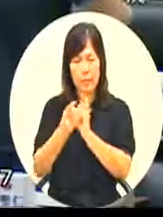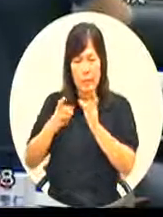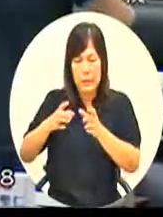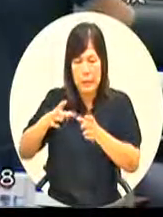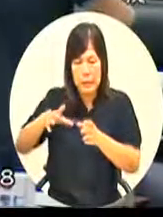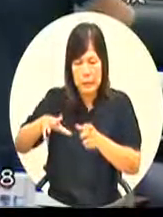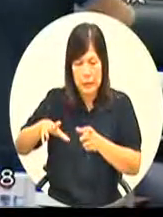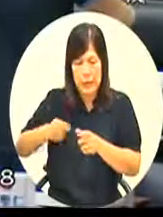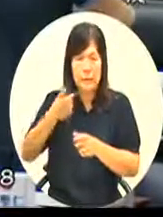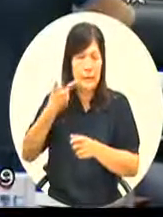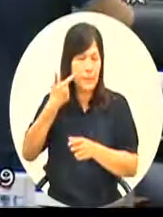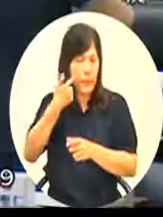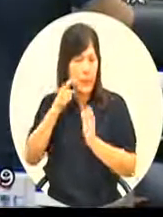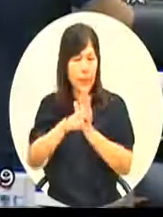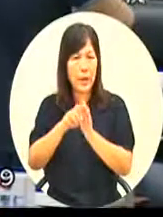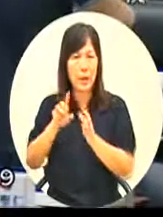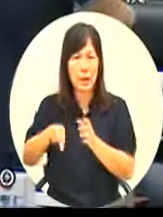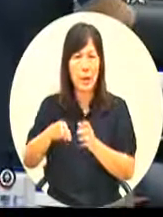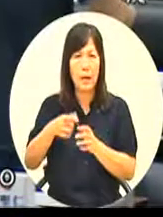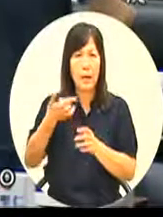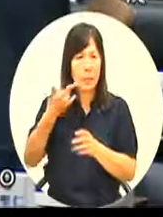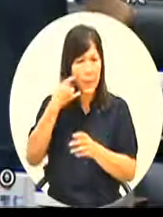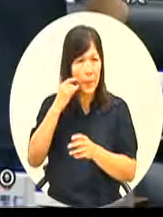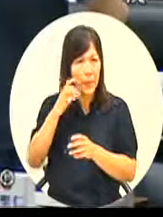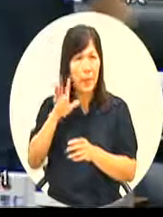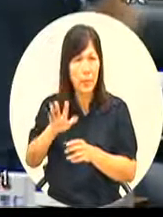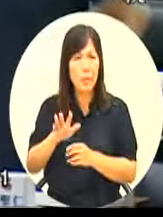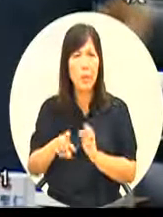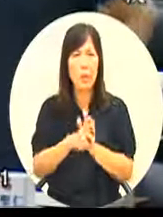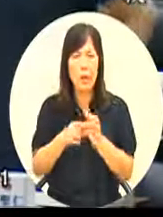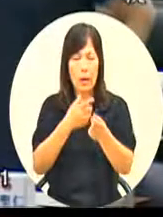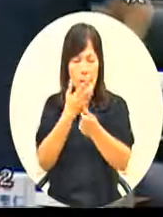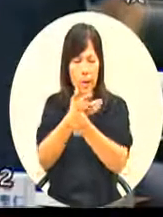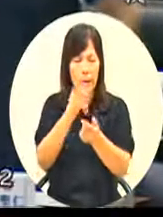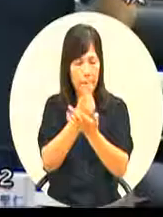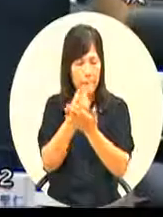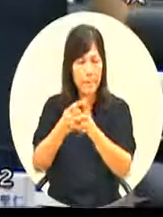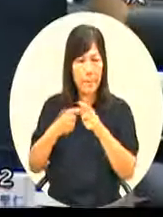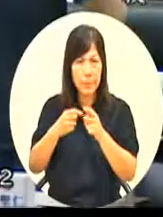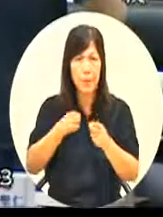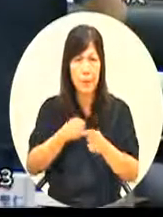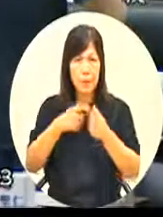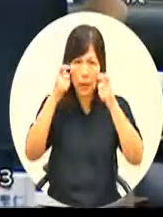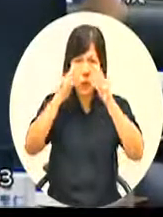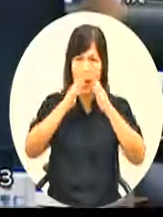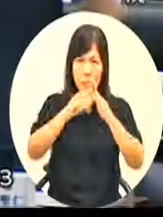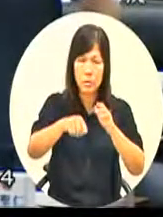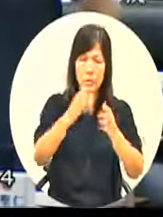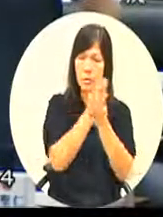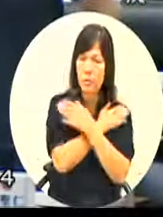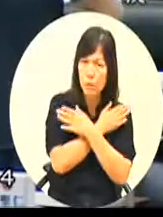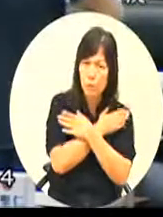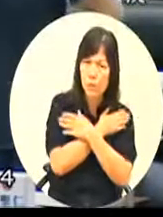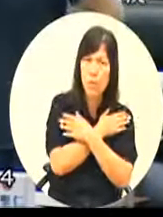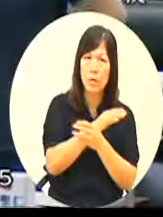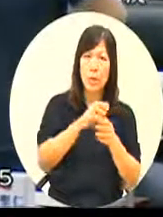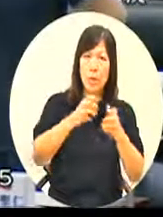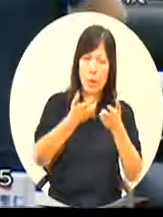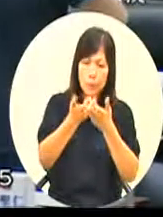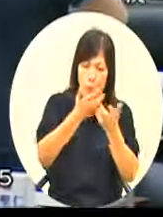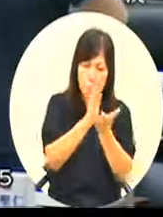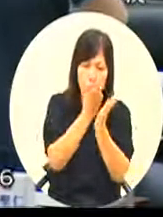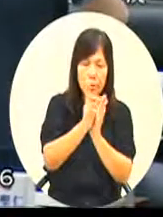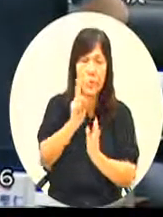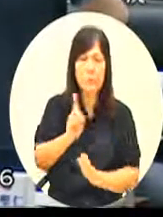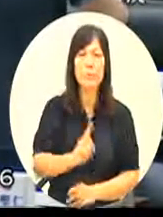段过程的新手爸爸妈妈们。啊，让大家知道说目前高雄市的这些幼稚园大概有分哪几种